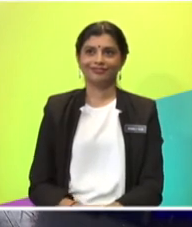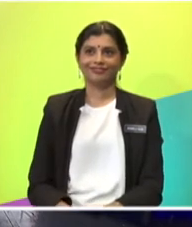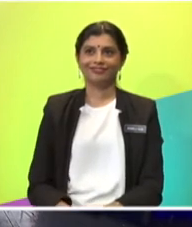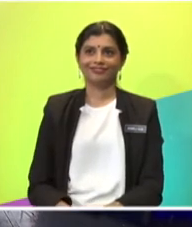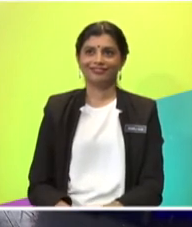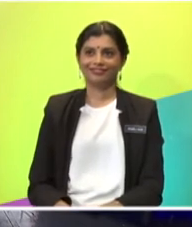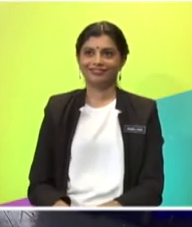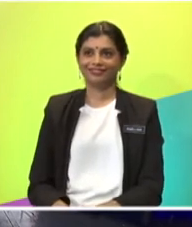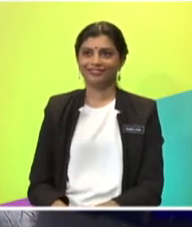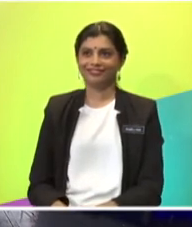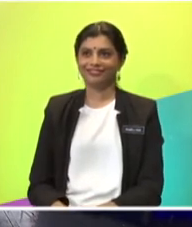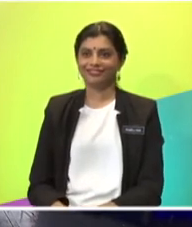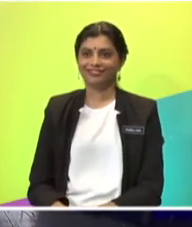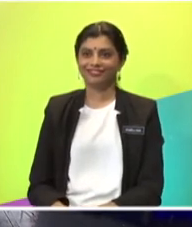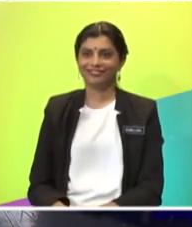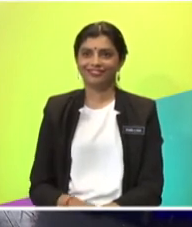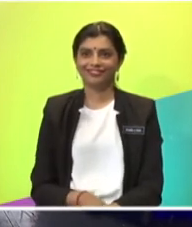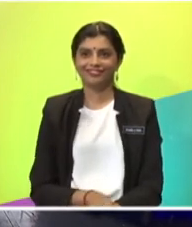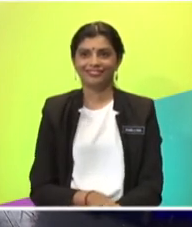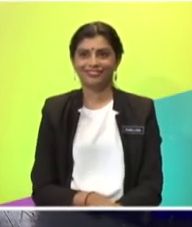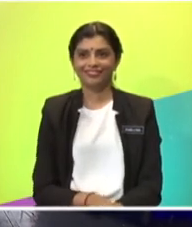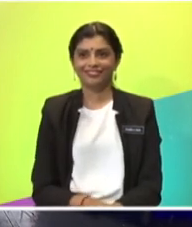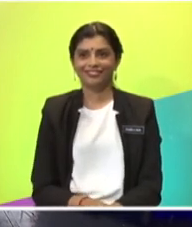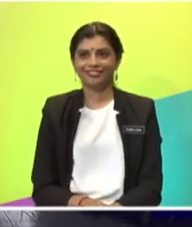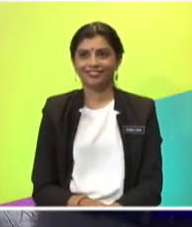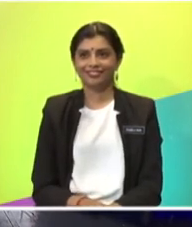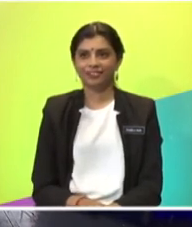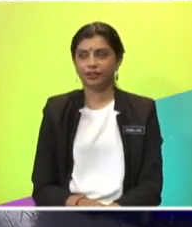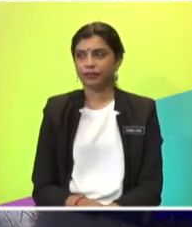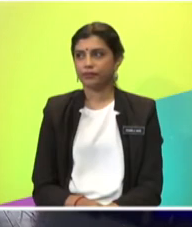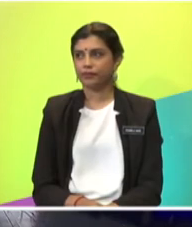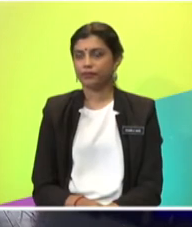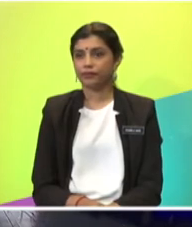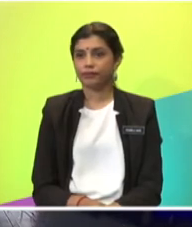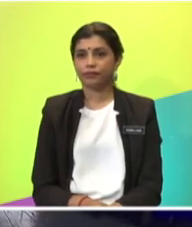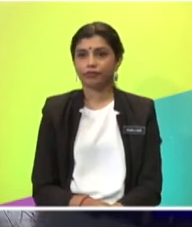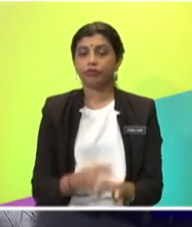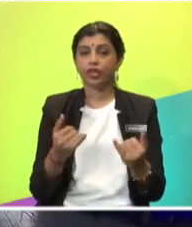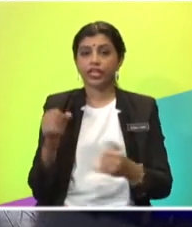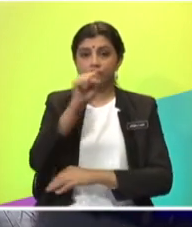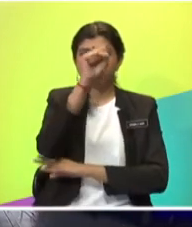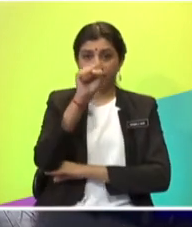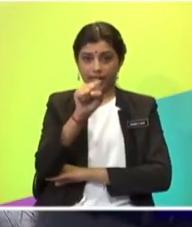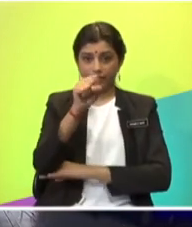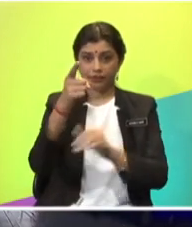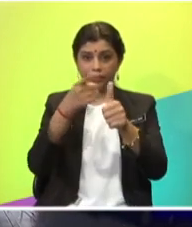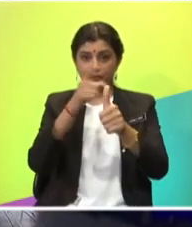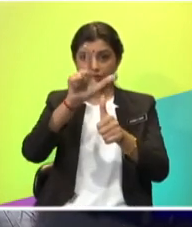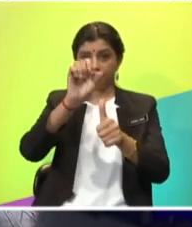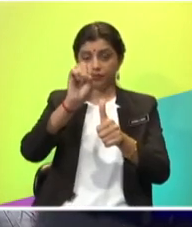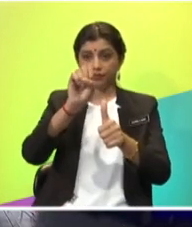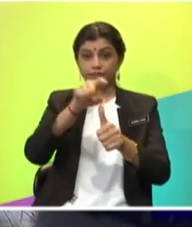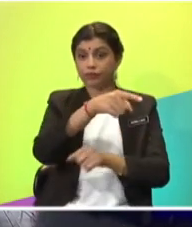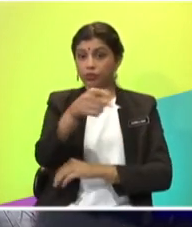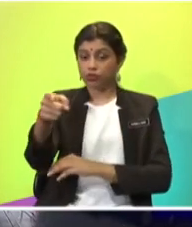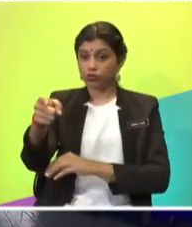ya betul. Mungkin sekali. Okey, okay, cikgu masih jenak. Baca. Okey, Luis. Baik. Dengar ya soalan dia. Luis bersedia dengan mesin merenda